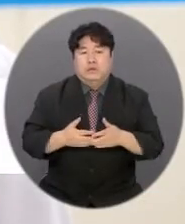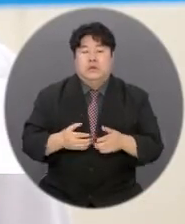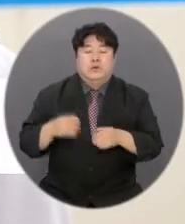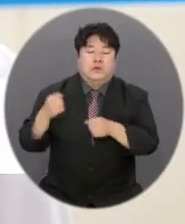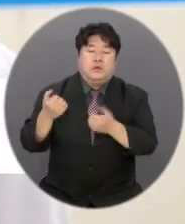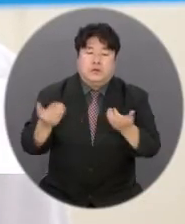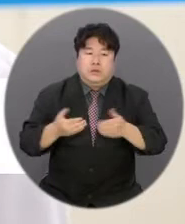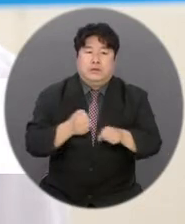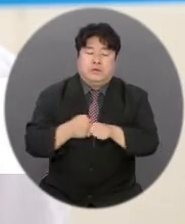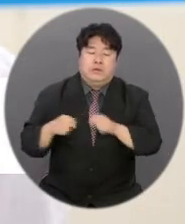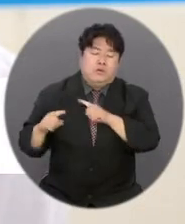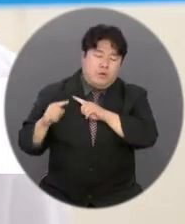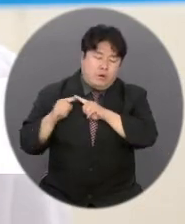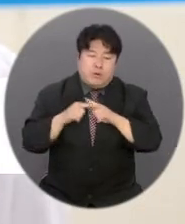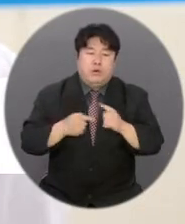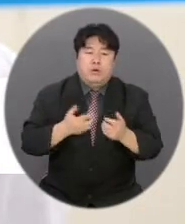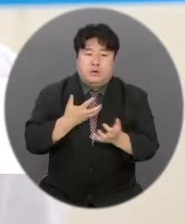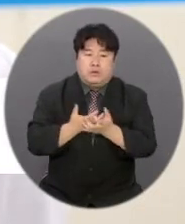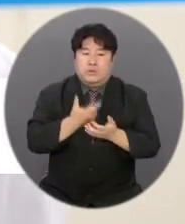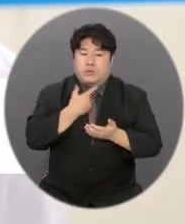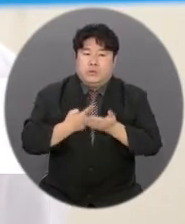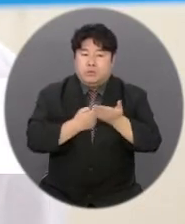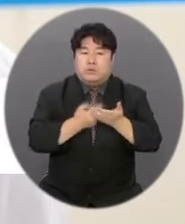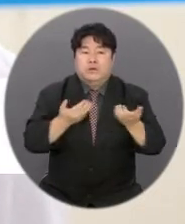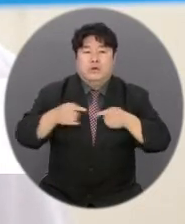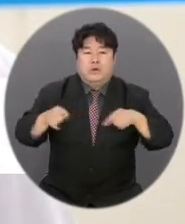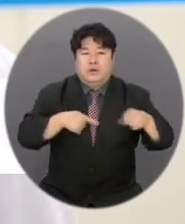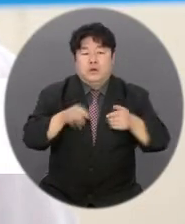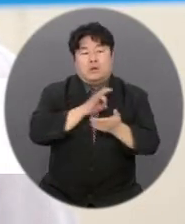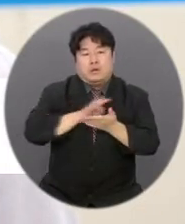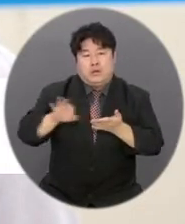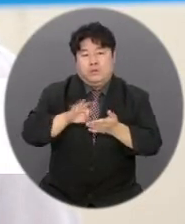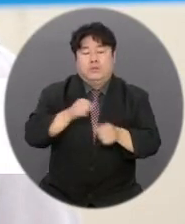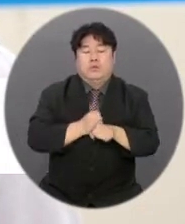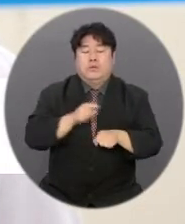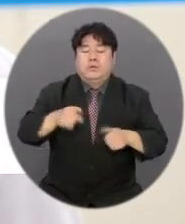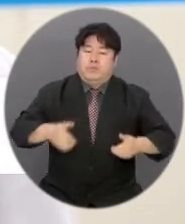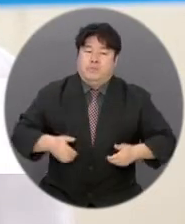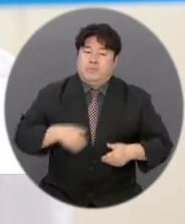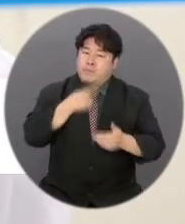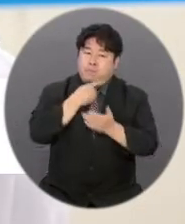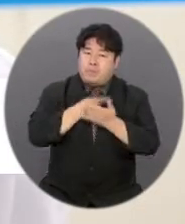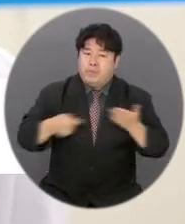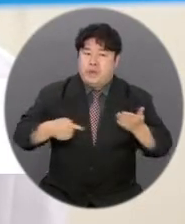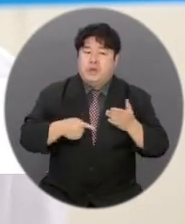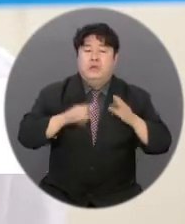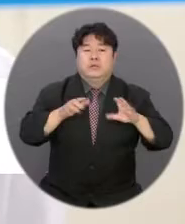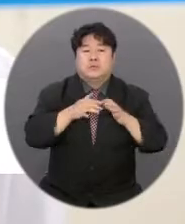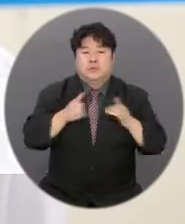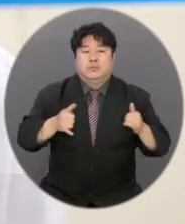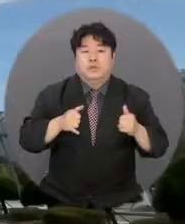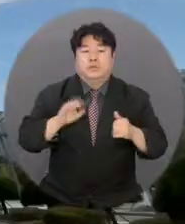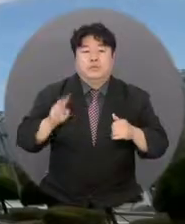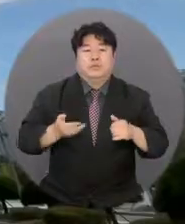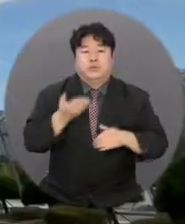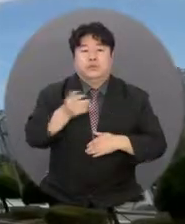무분별하게 자료 요구함에 따라서 행정력이 계속 낭비가 되고 그에 대한 피해는 그대로 국민의 목소리로 돌아간다는